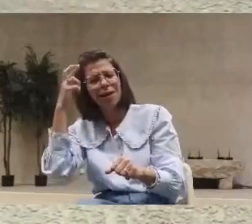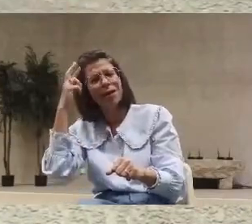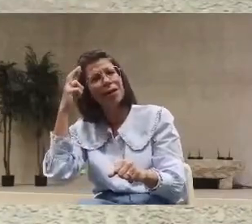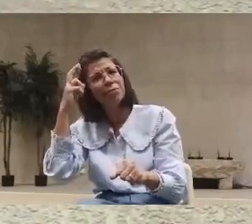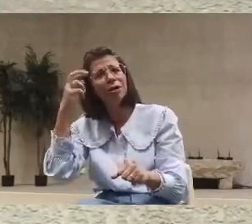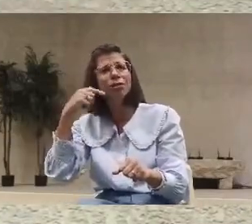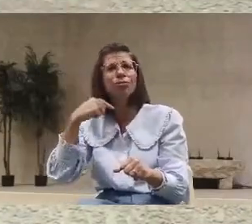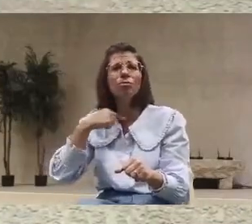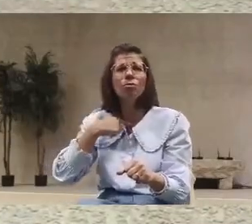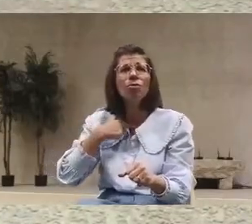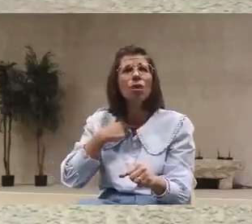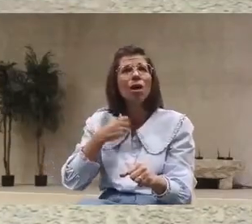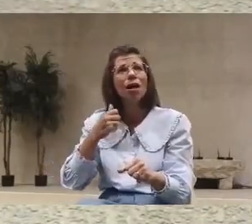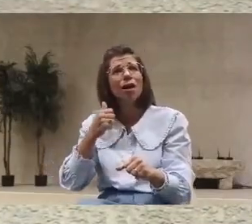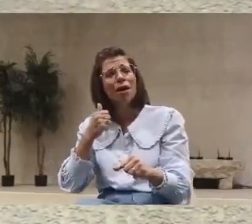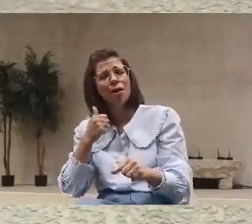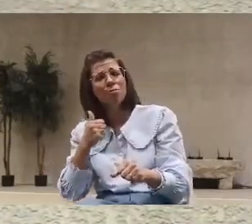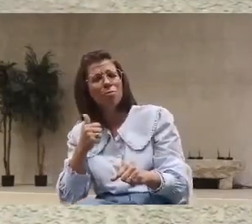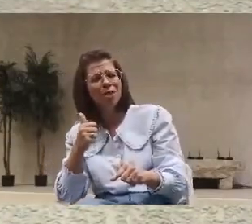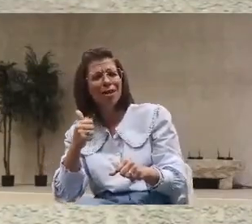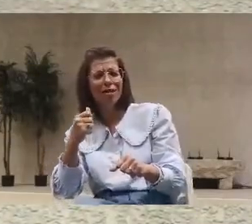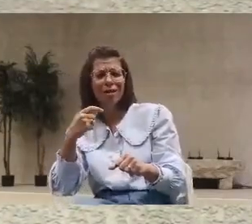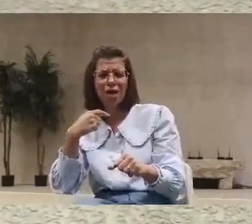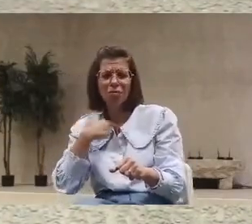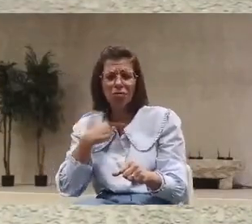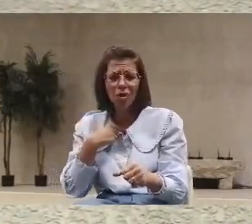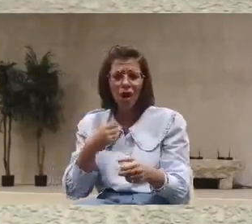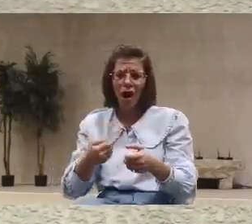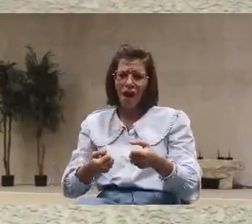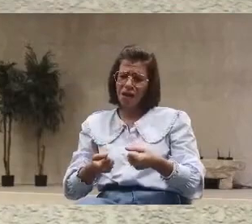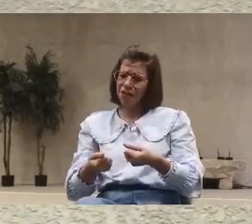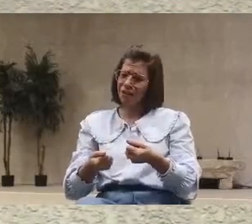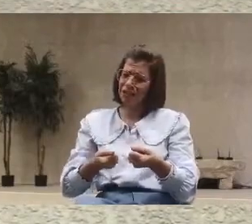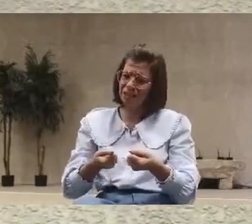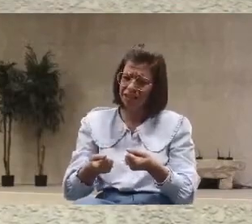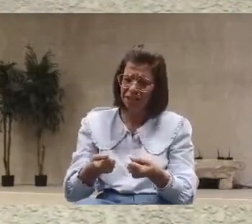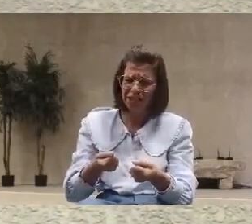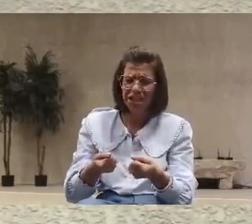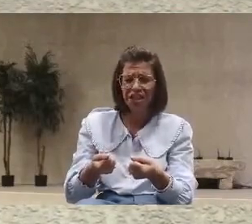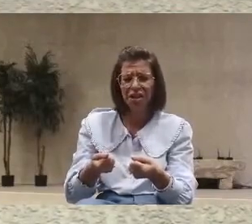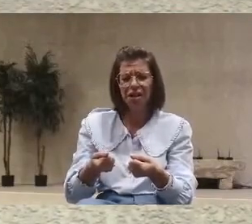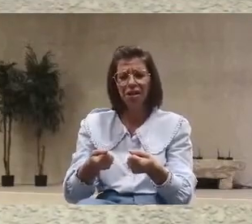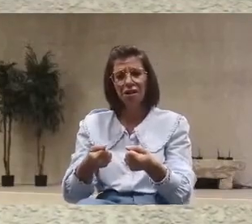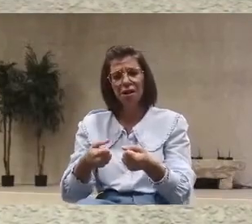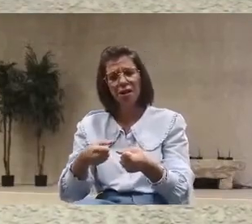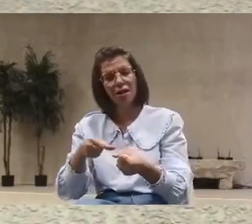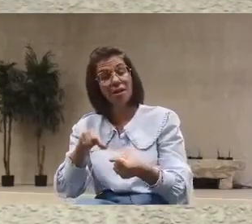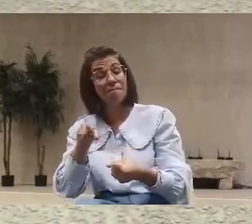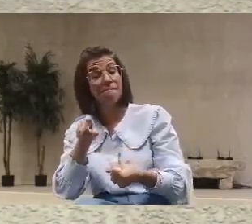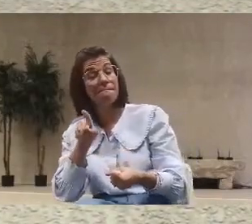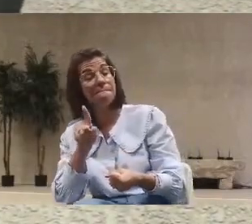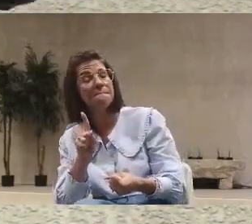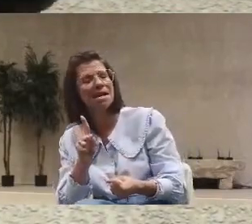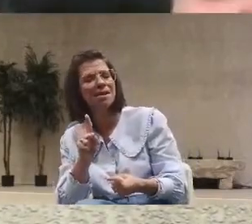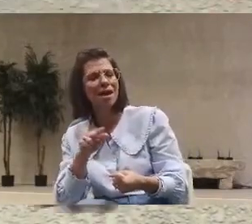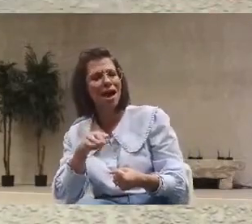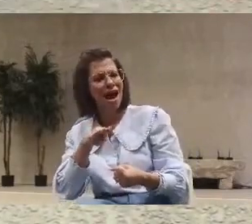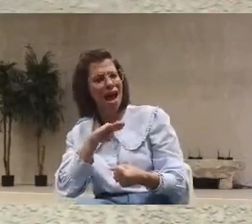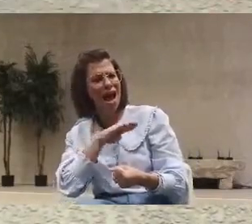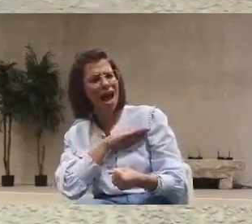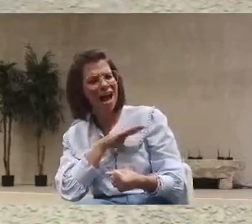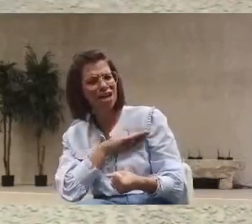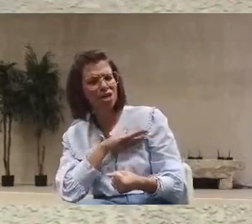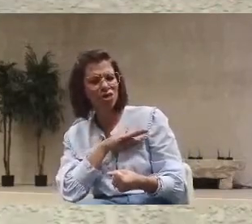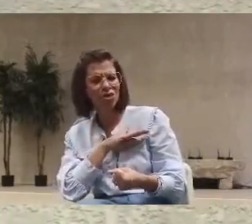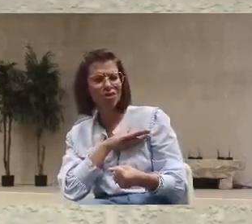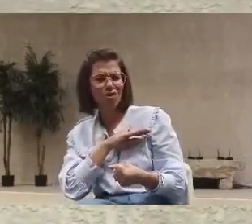dirigeant mais ayant le pouvoir elle est comme les autres elle est tombée elle est devenue arriviste